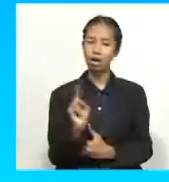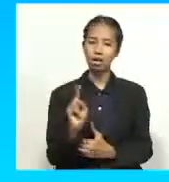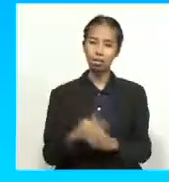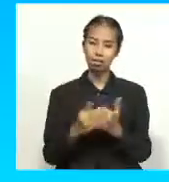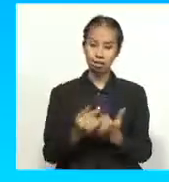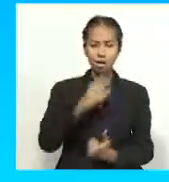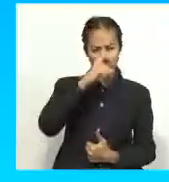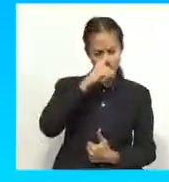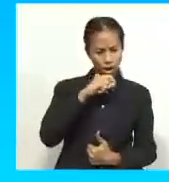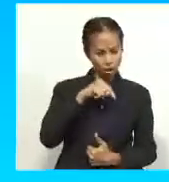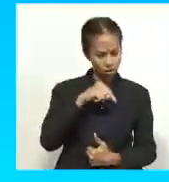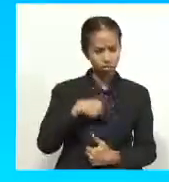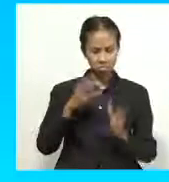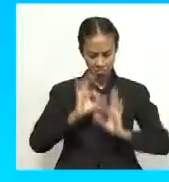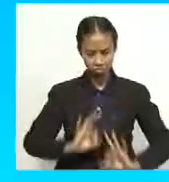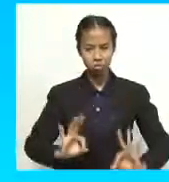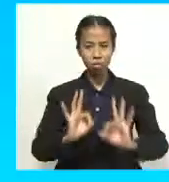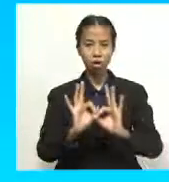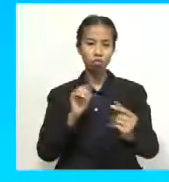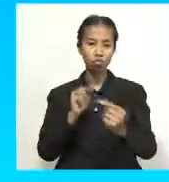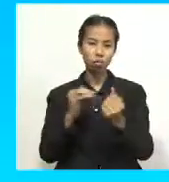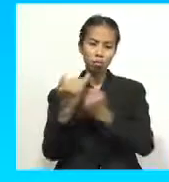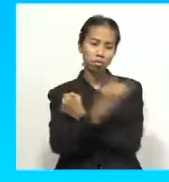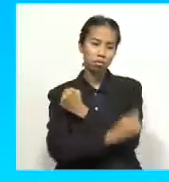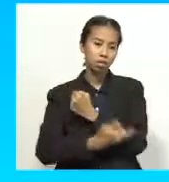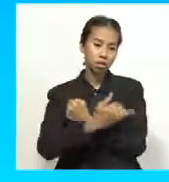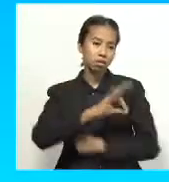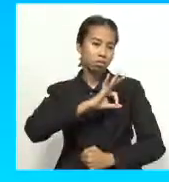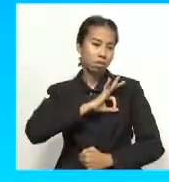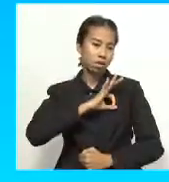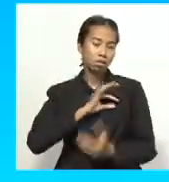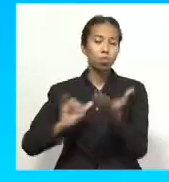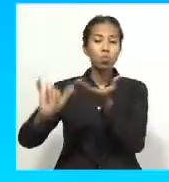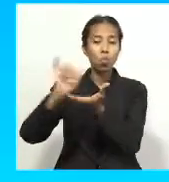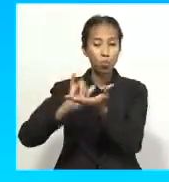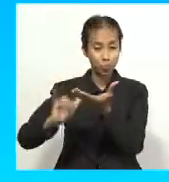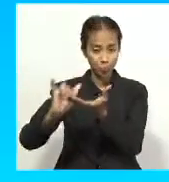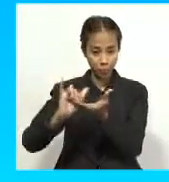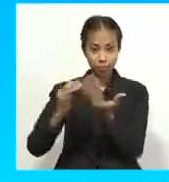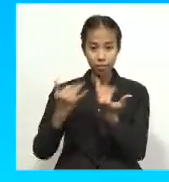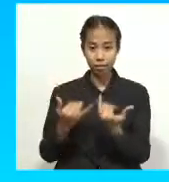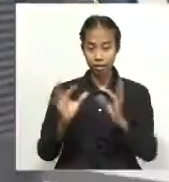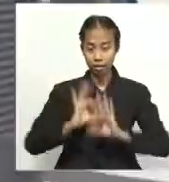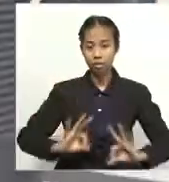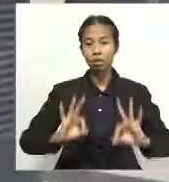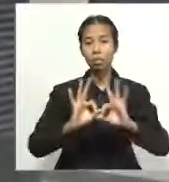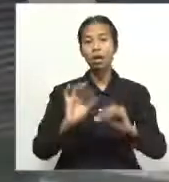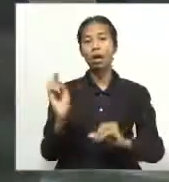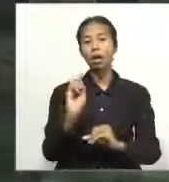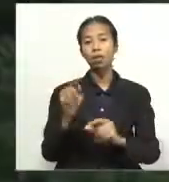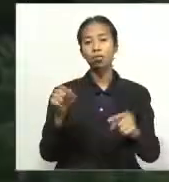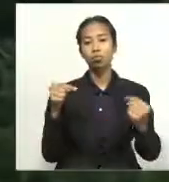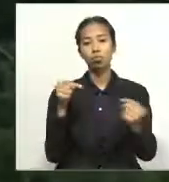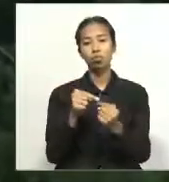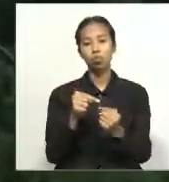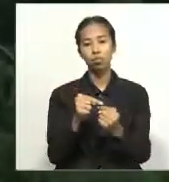คะว่าไทยนั้นยังคงมีความสำคัญนะคะกับประเทศสมาชิกสหภาพยุโรปที่สำคัญค่ะก็คือการออกไปรถโชว์แสด